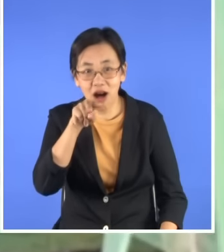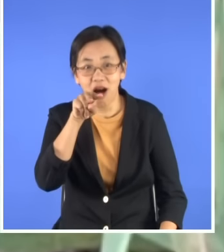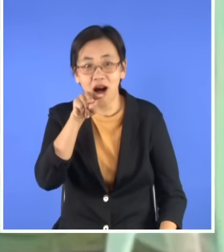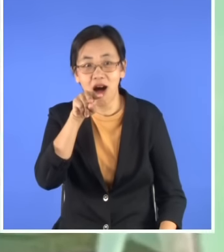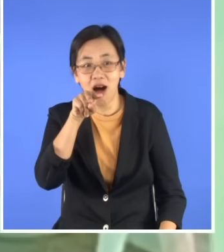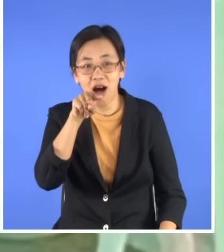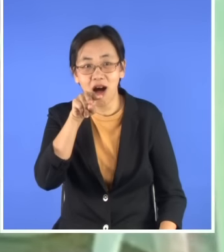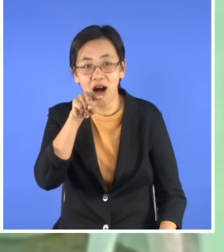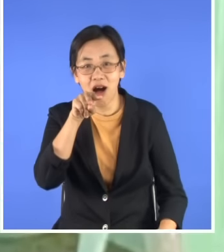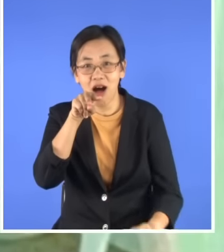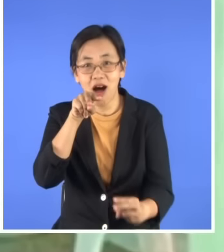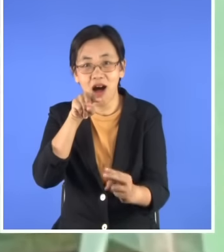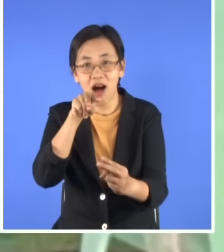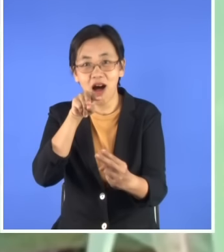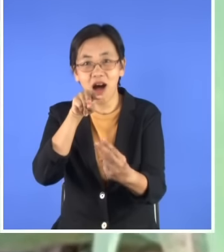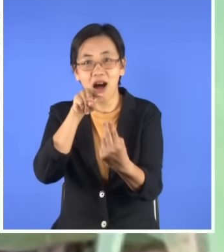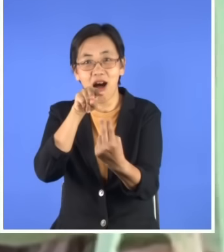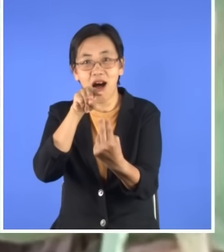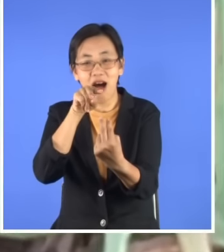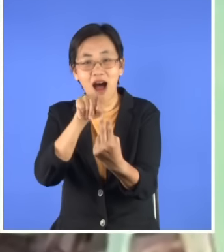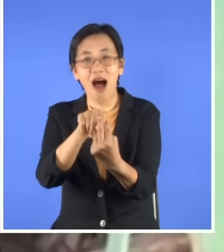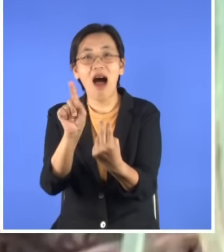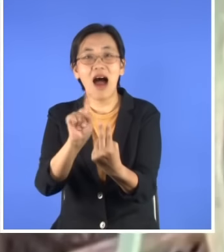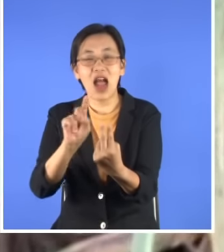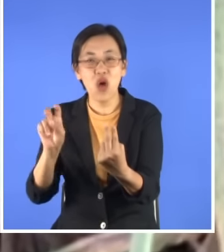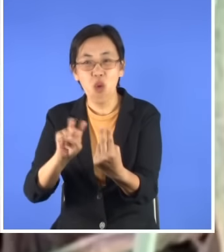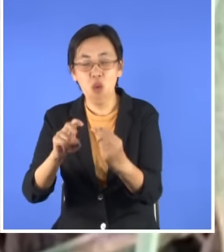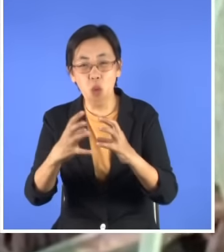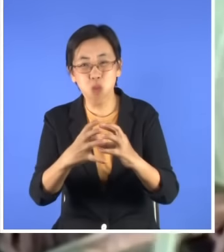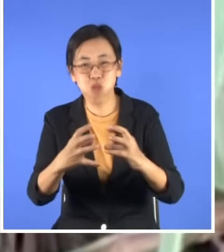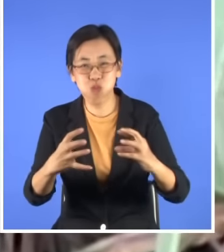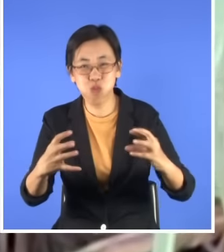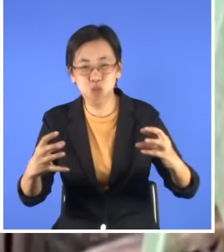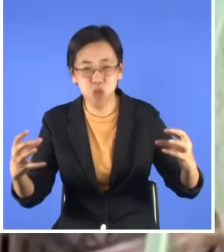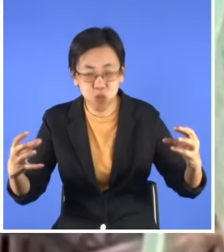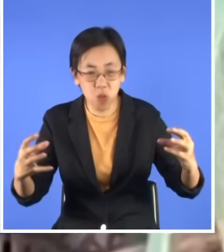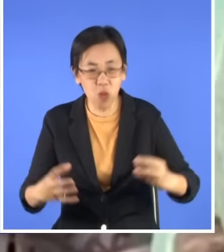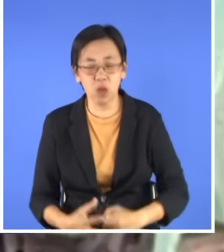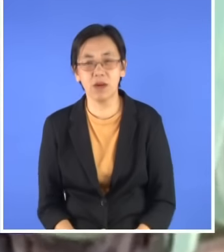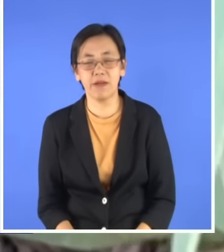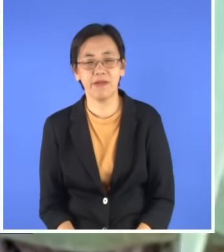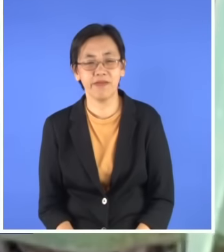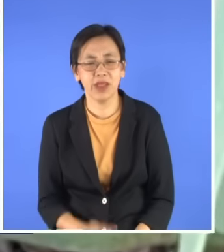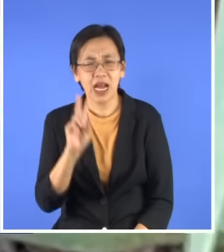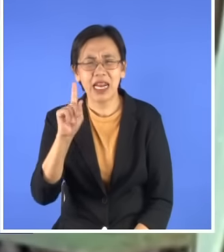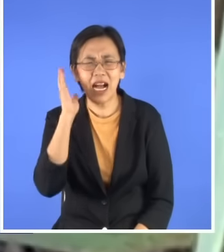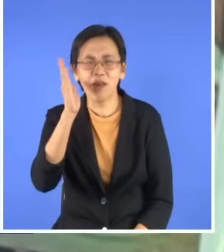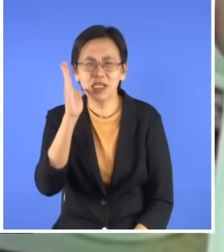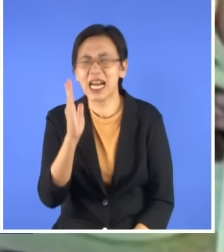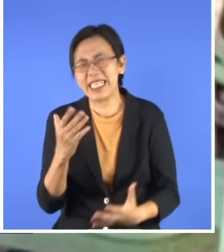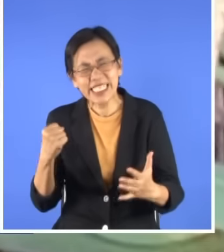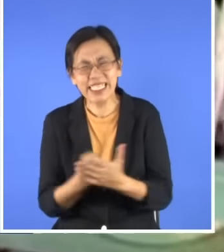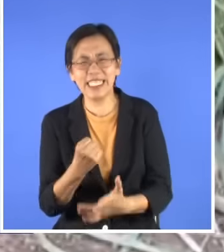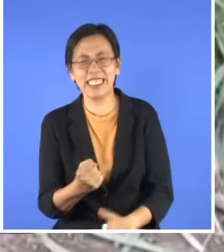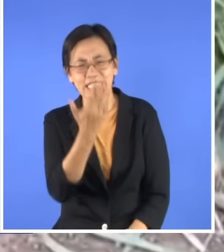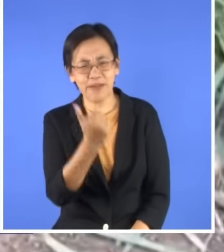าประสานกับงูครับเป็นงูเหลือมฮะนี่แหมนักข่าวชายเราทำไมไปเงยดู